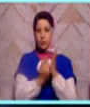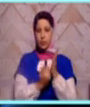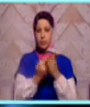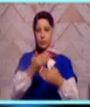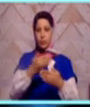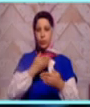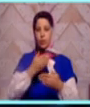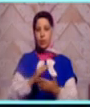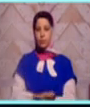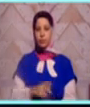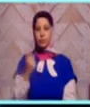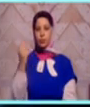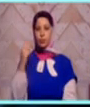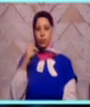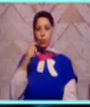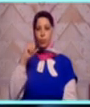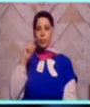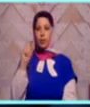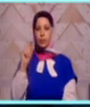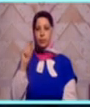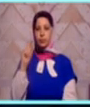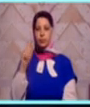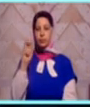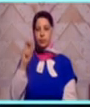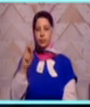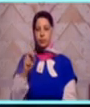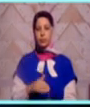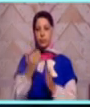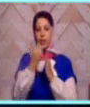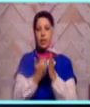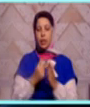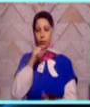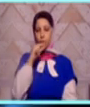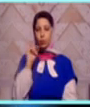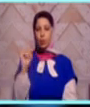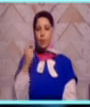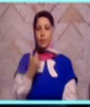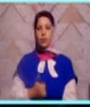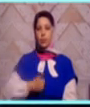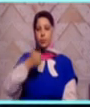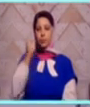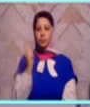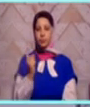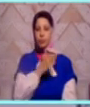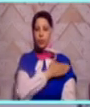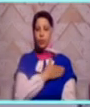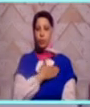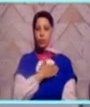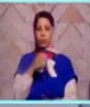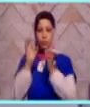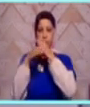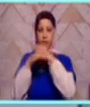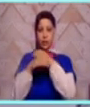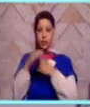ونبدا نسب رطوبه اقل ودرجات حراره اقل. الدكتورة منار غانم عضو المركز الإعلامي بالهيئة العامة للأرصاد